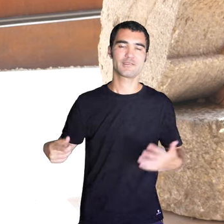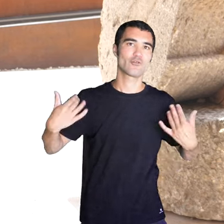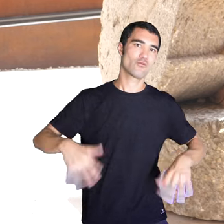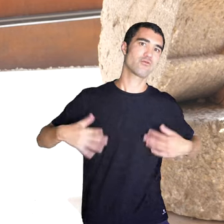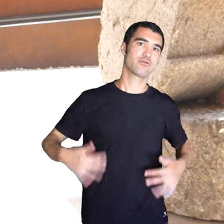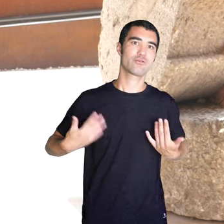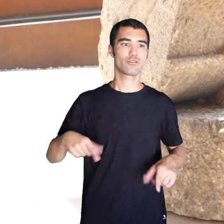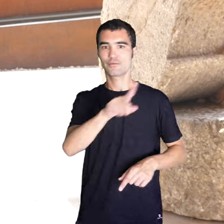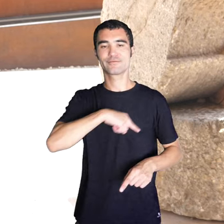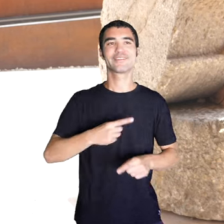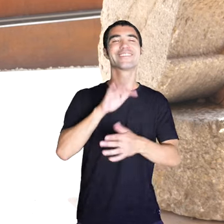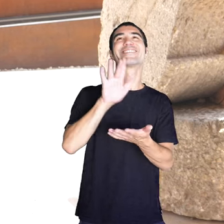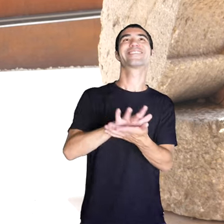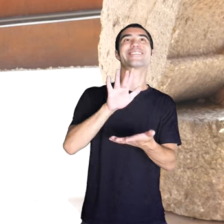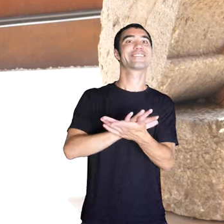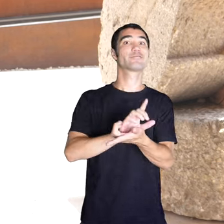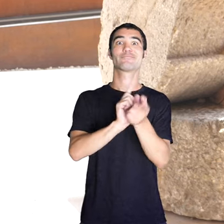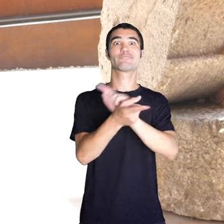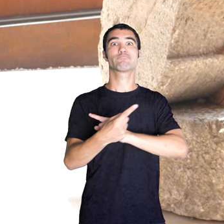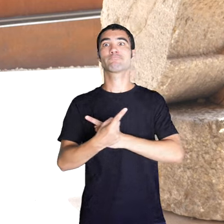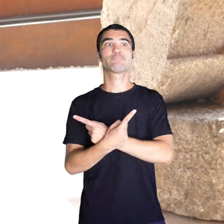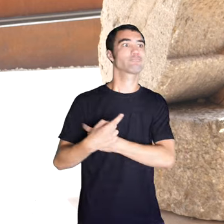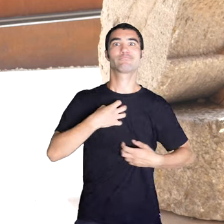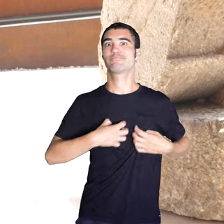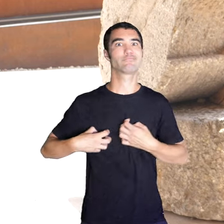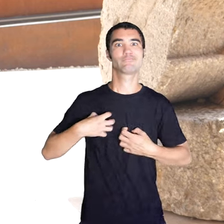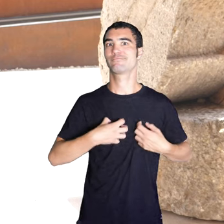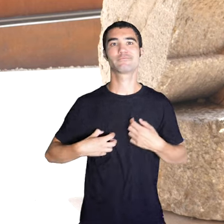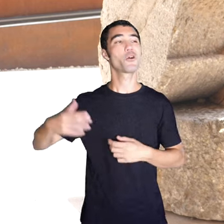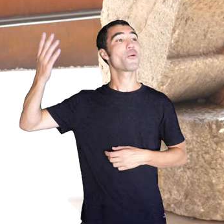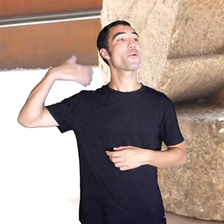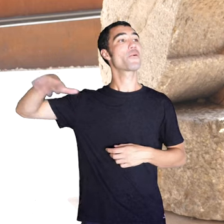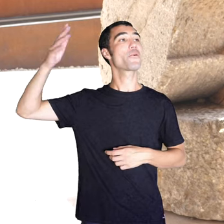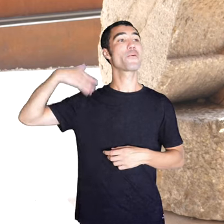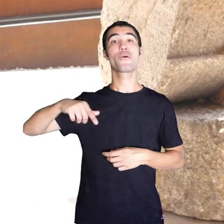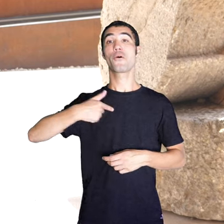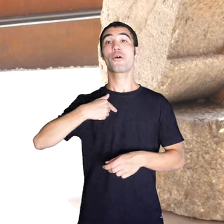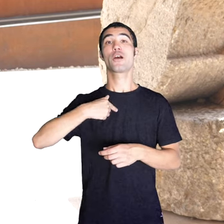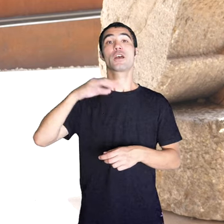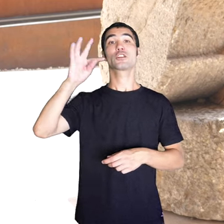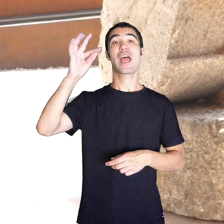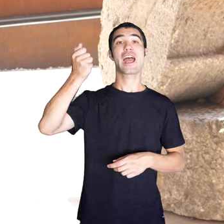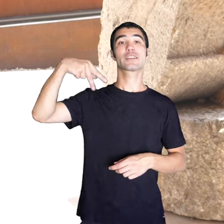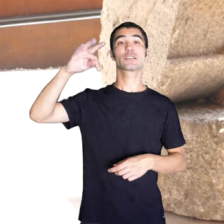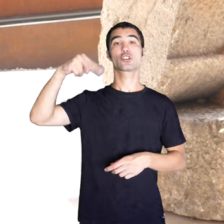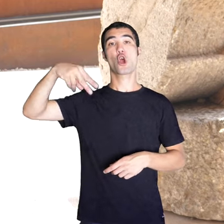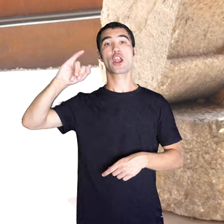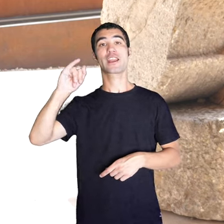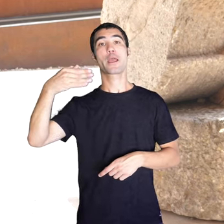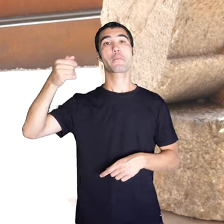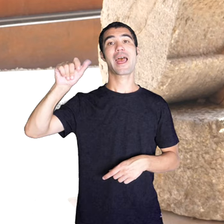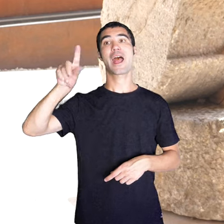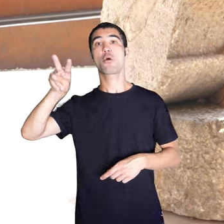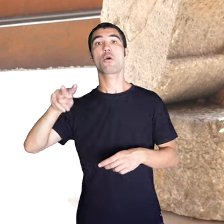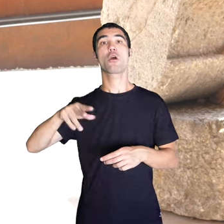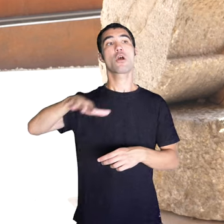És una intranquil·litat que estàs allà. Entestant, quan vaig començar amb Antoni Blau, pues, per